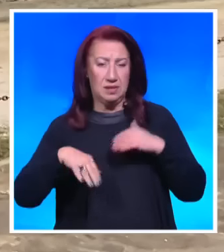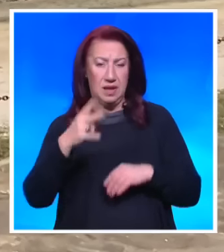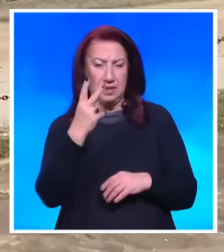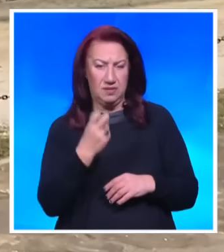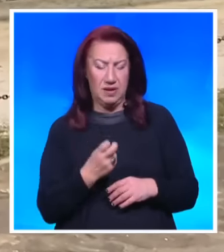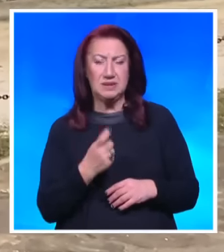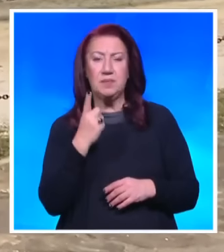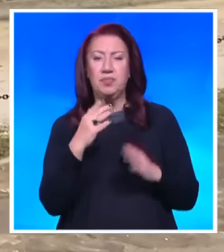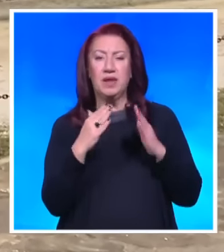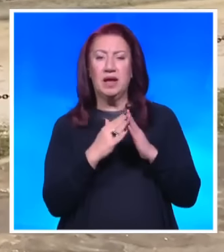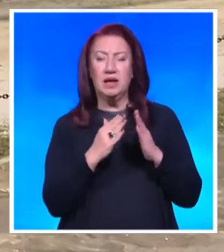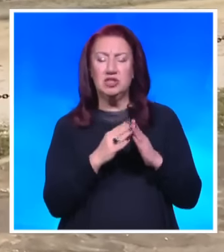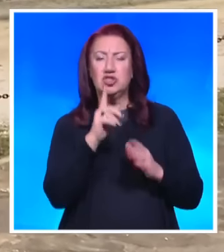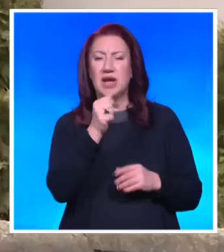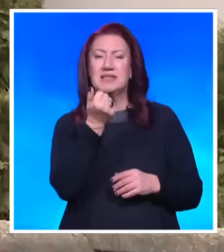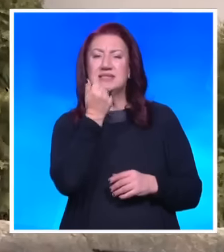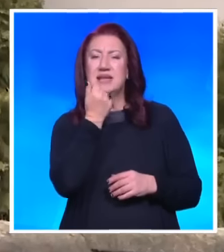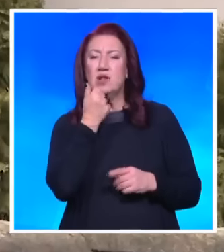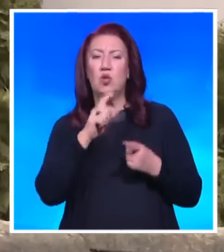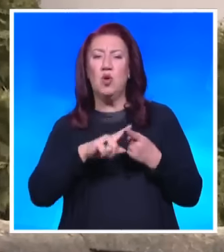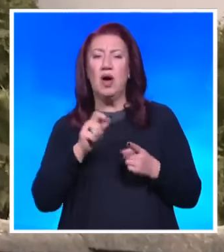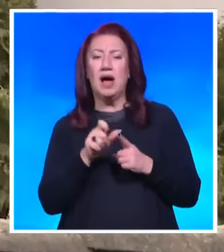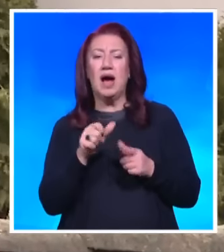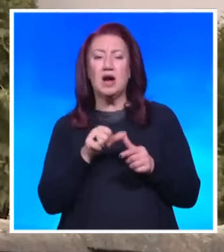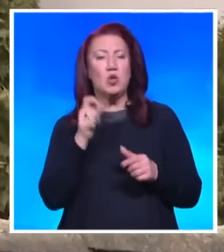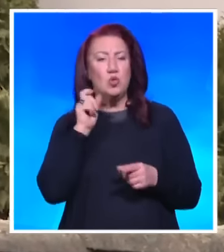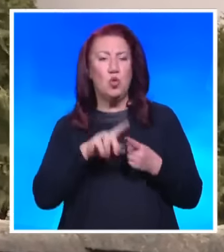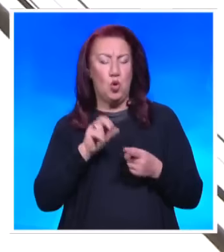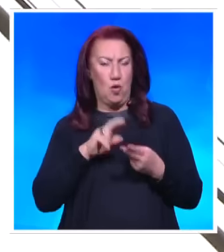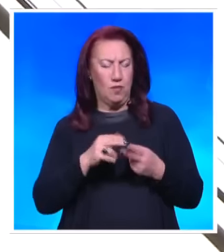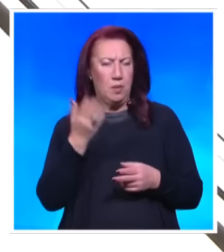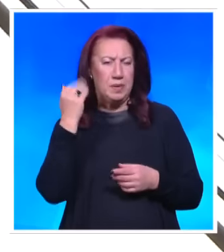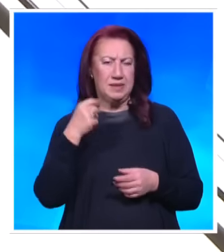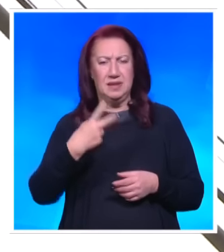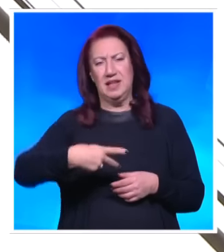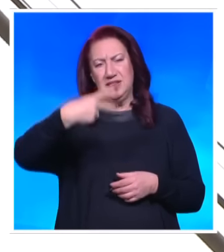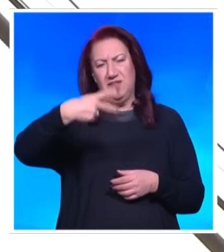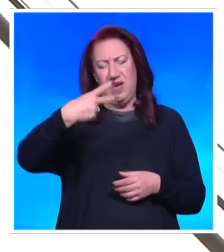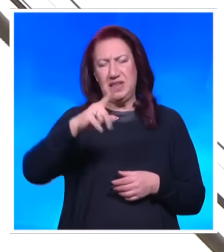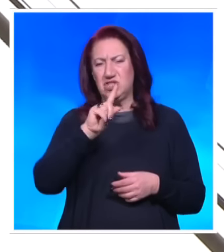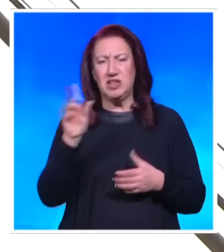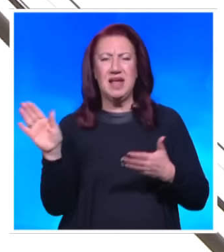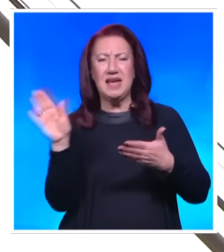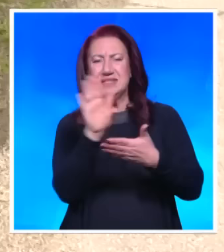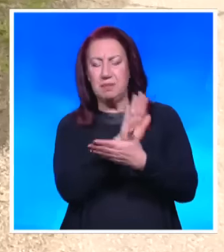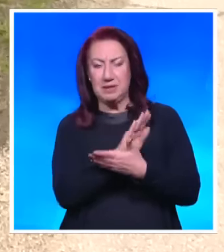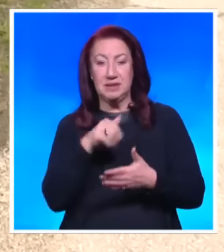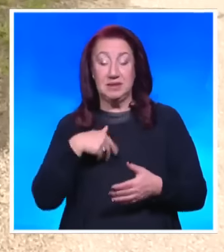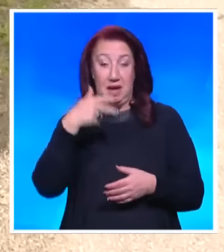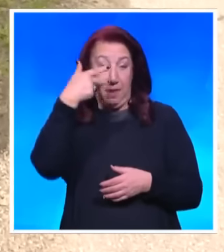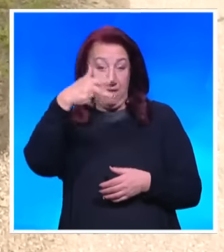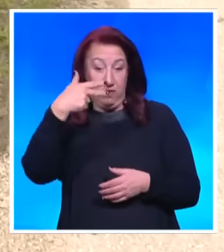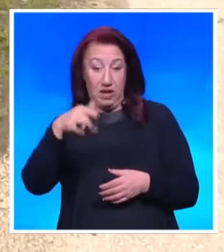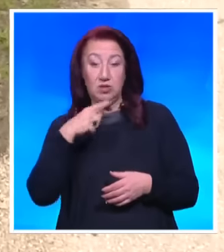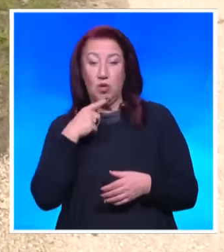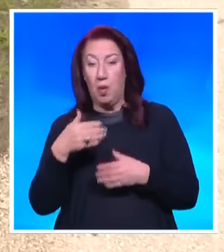къща в ловешкото село Карлуково. Преди била на два етажа, неизмазана, а сега е с видеонаблюдение. До нея дори е построена детска